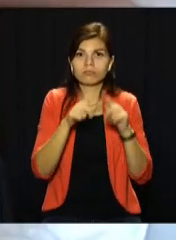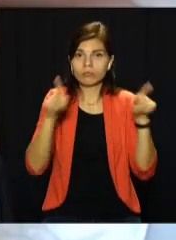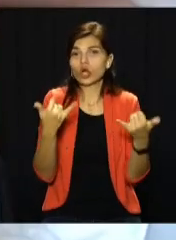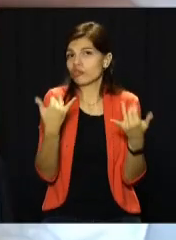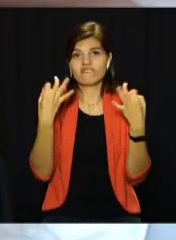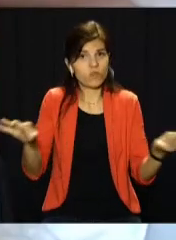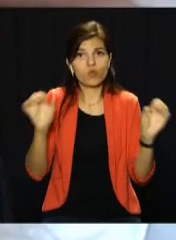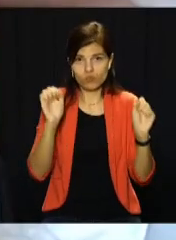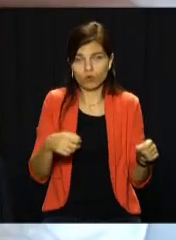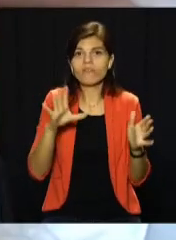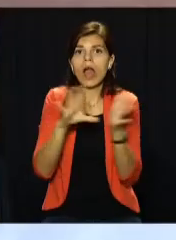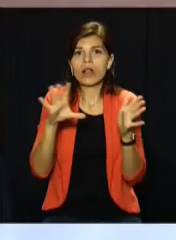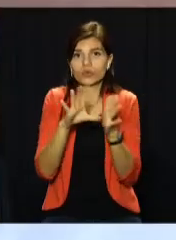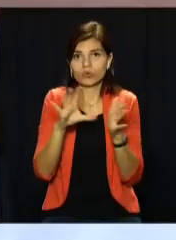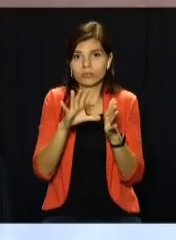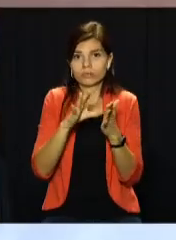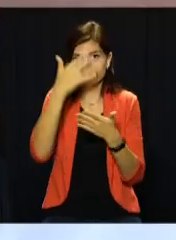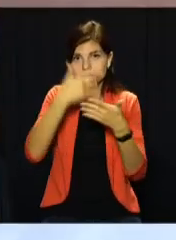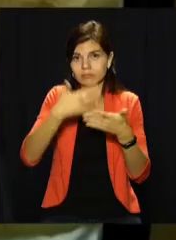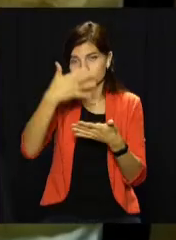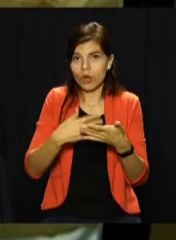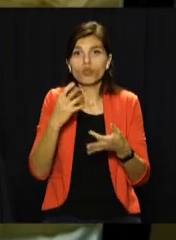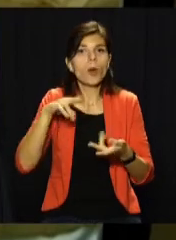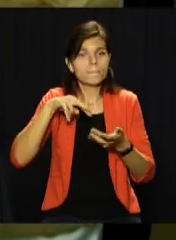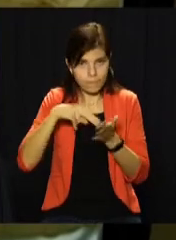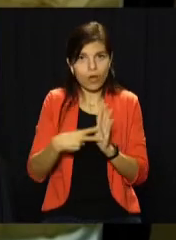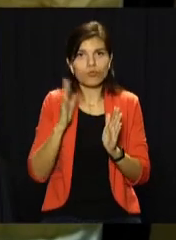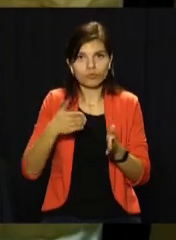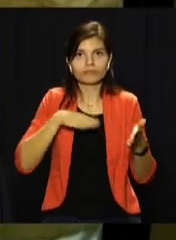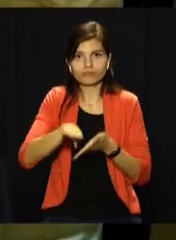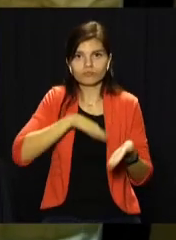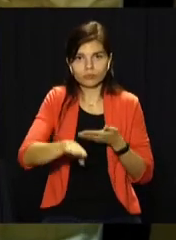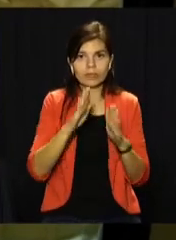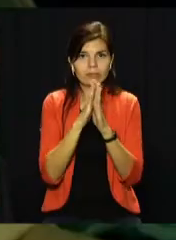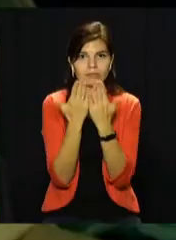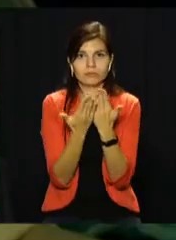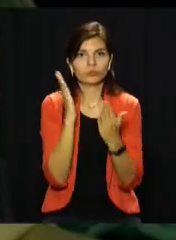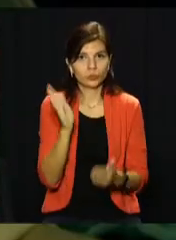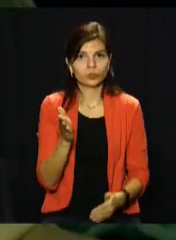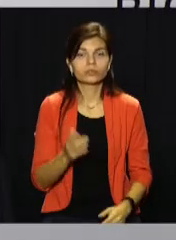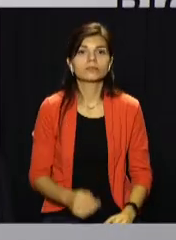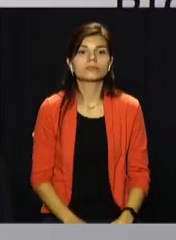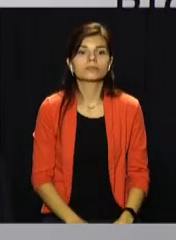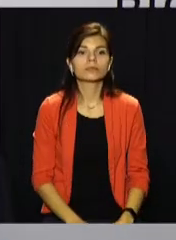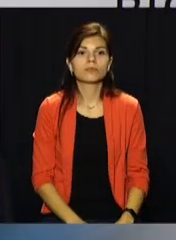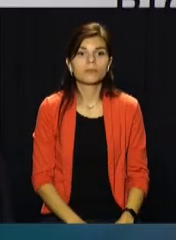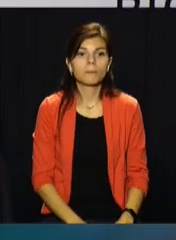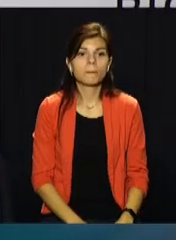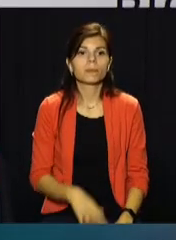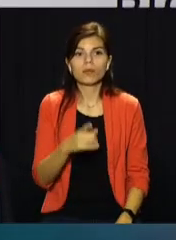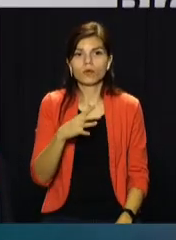вільному доступі в електронному вигляді. Проте планується і випуск друкованого варіанту. Було